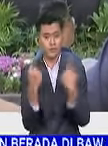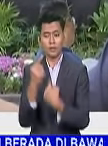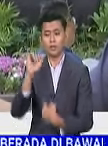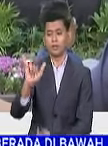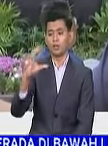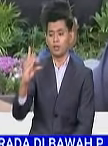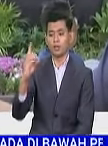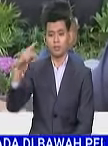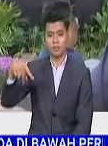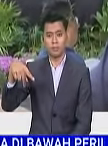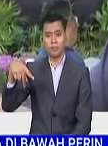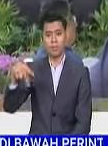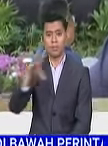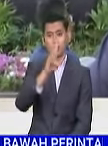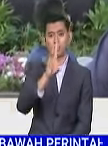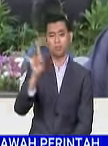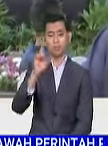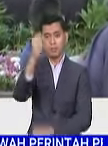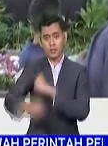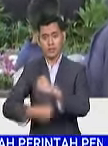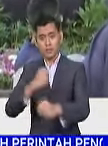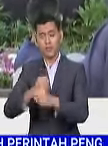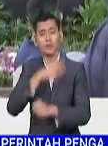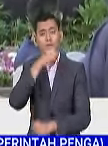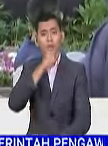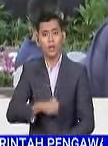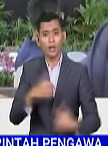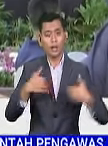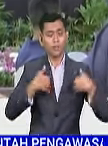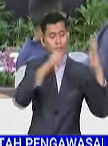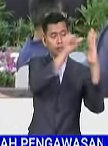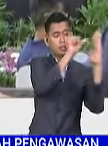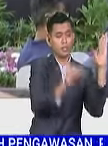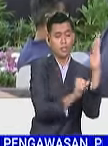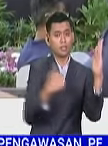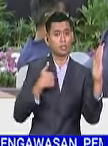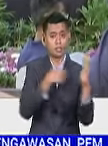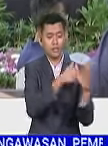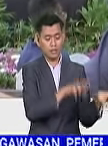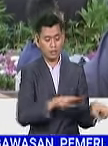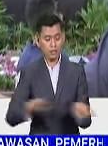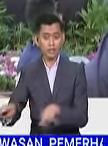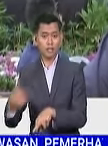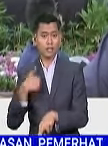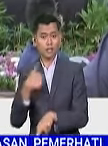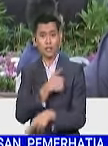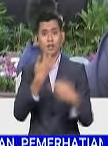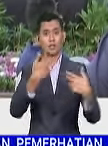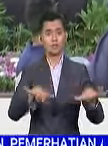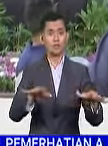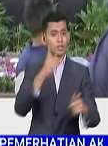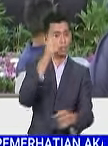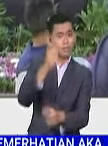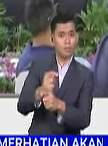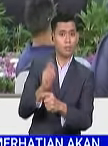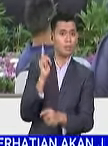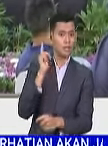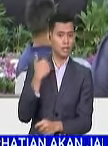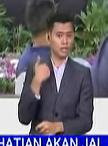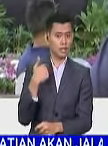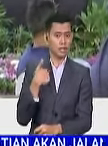Yang Terhormat pada tahun ini, ada beberapa acara yang telah kita rancang dan telah akan kita